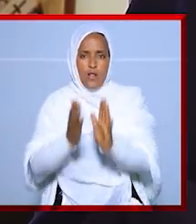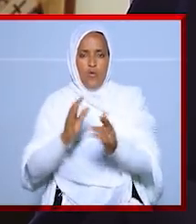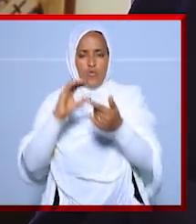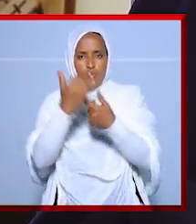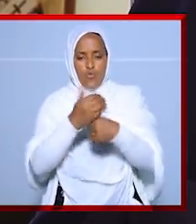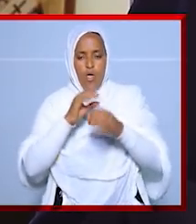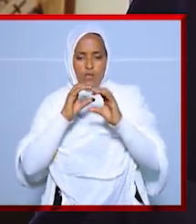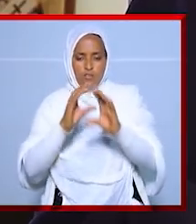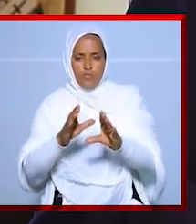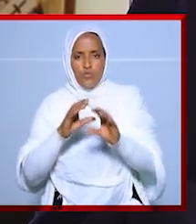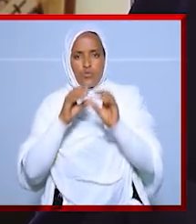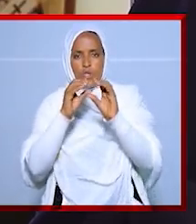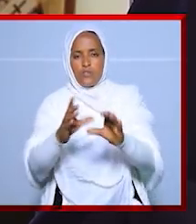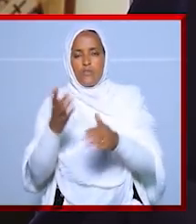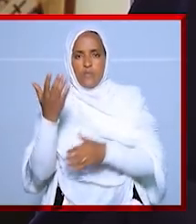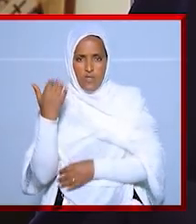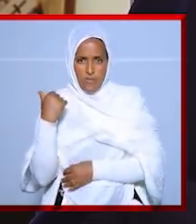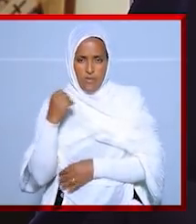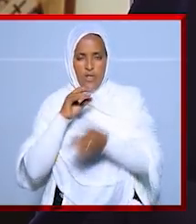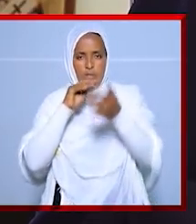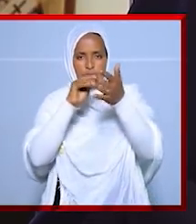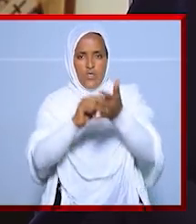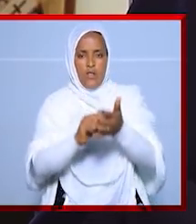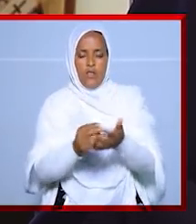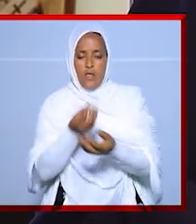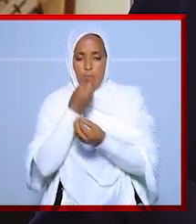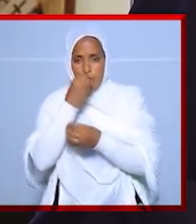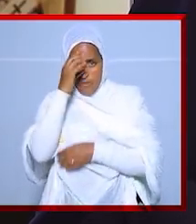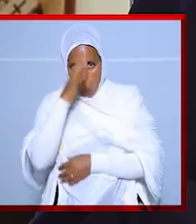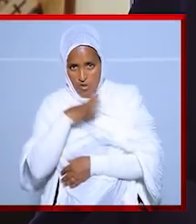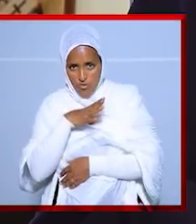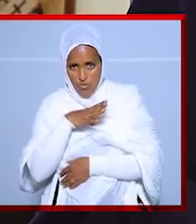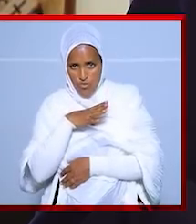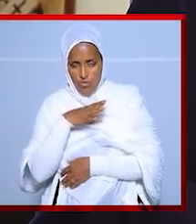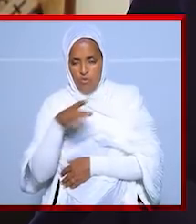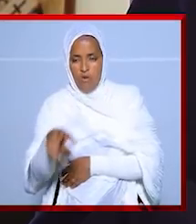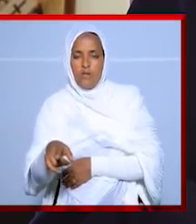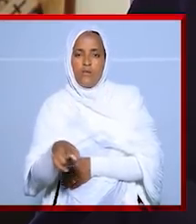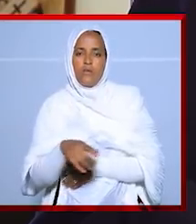ማዕከላዊ የሆኑ አስተምሮችን ያስተምር ነበር። ለምሳሌ የሚበላ ሰው